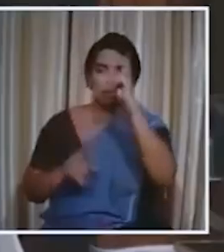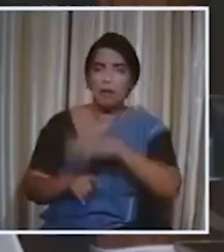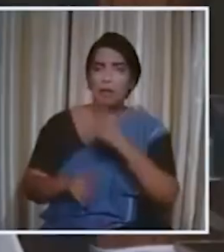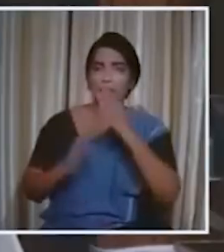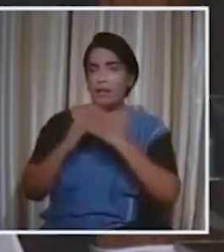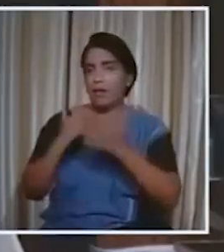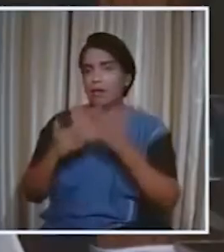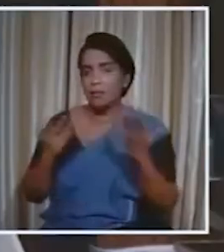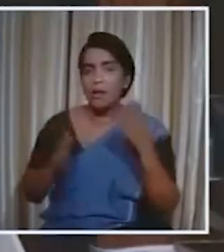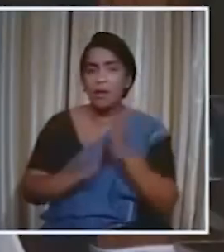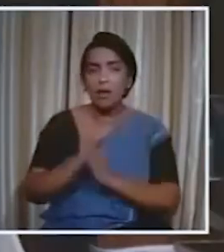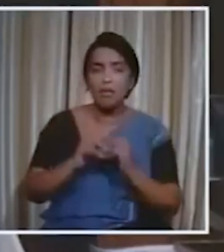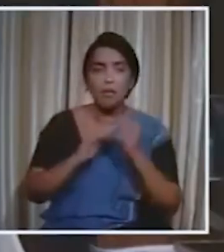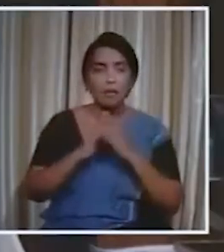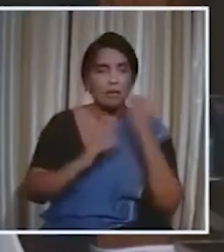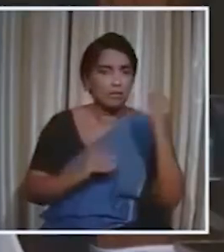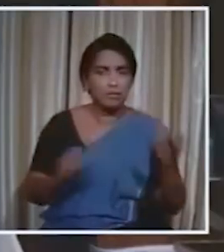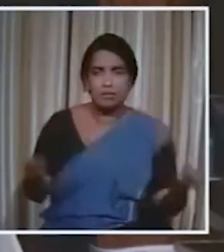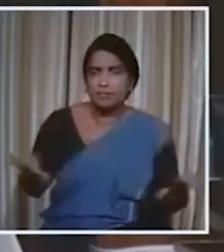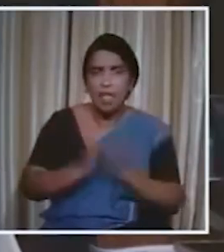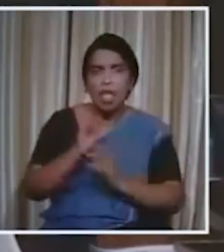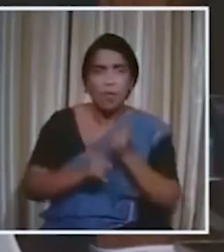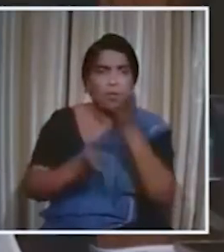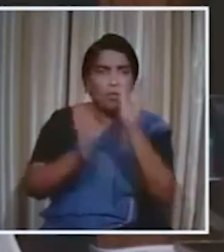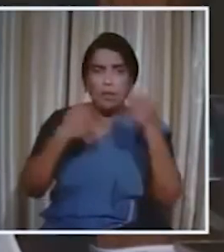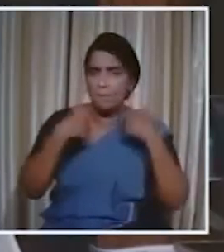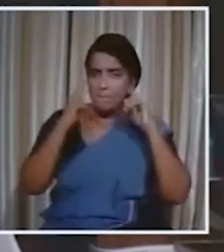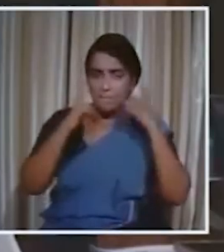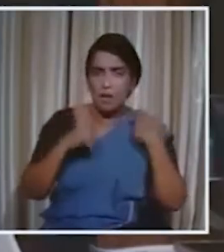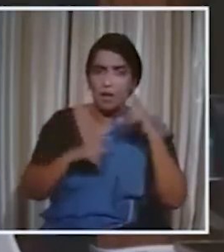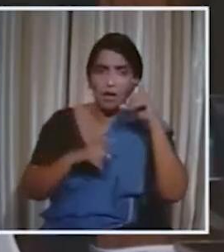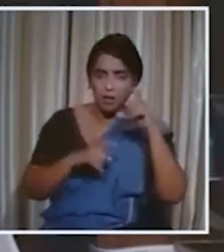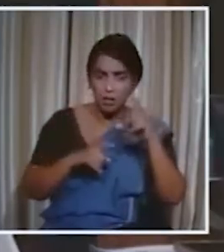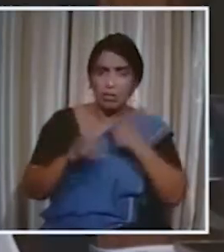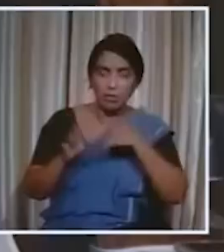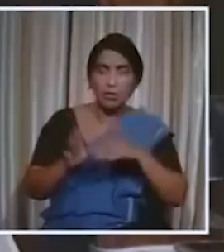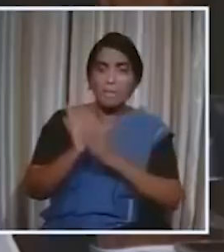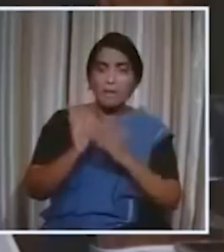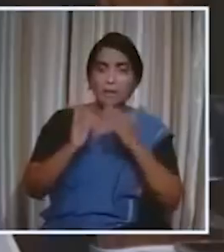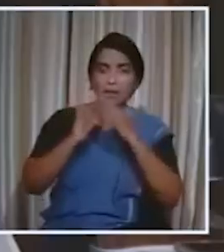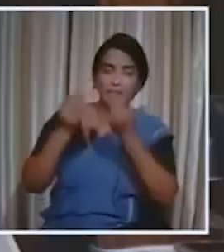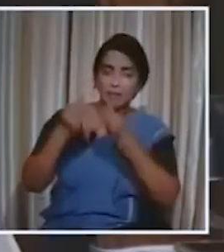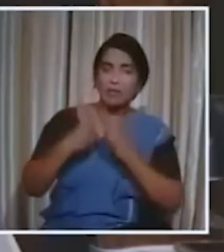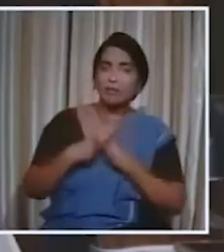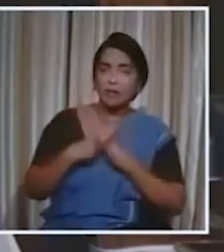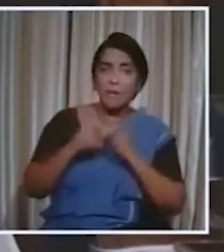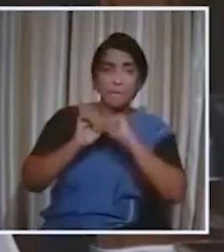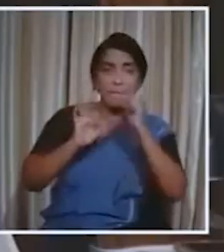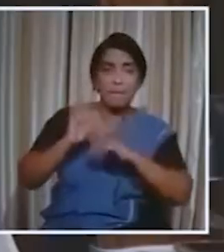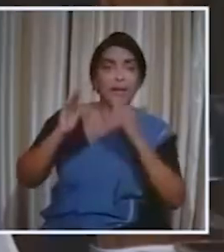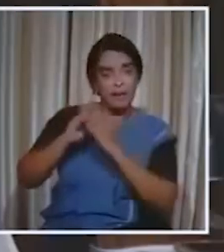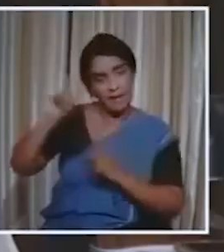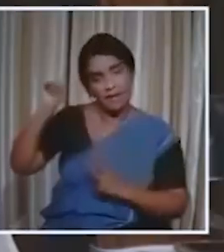තියෙනකොට මේ මන්ත්‍රීවරුන්ට ගෙවල් දෙන එක මම දන්නේ මේ කොයි මන්ත්‍රීවරුන්ට දෙන්නේ කියලා අපි මේ කොළඹ ඇවිල්ලා මාදිවිල අපිට ගයක් කරන් තියෙන්නේ මඩ කලපේ මට ගෙවල්